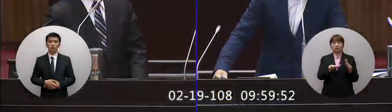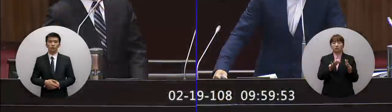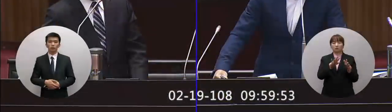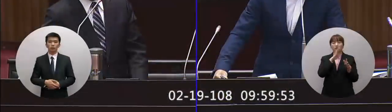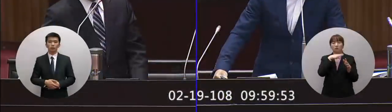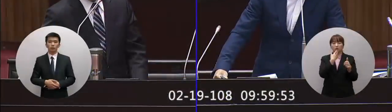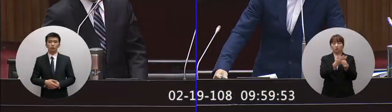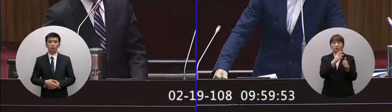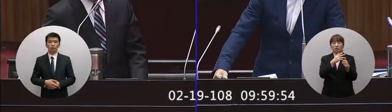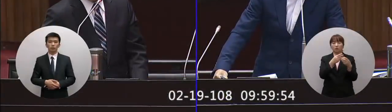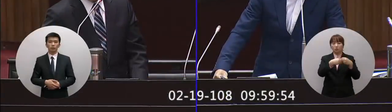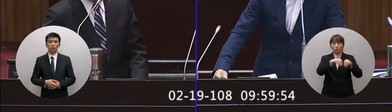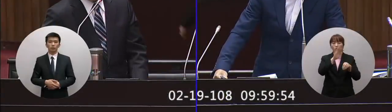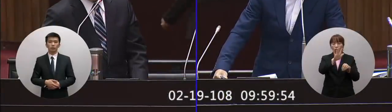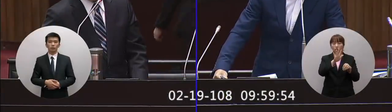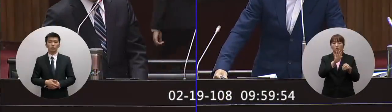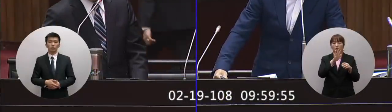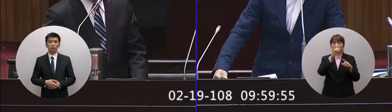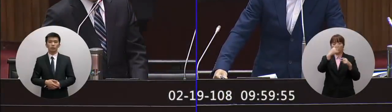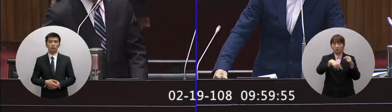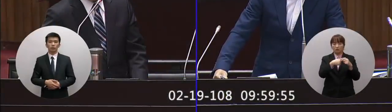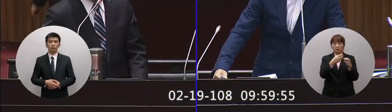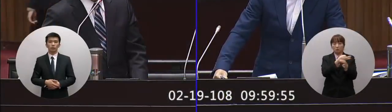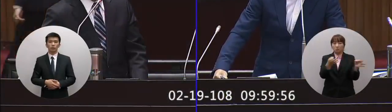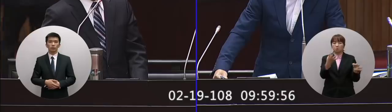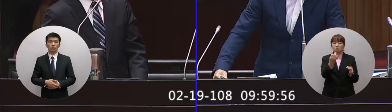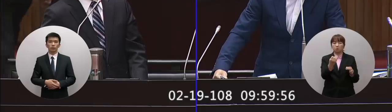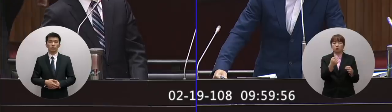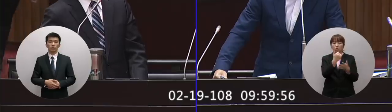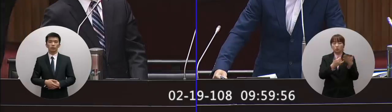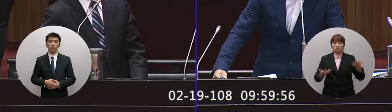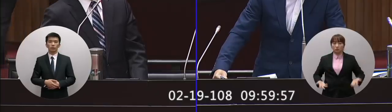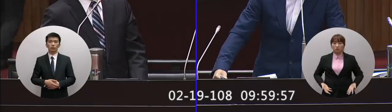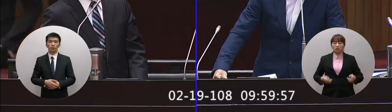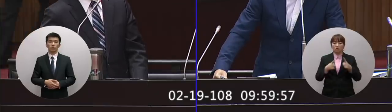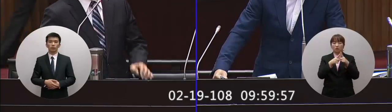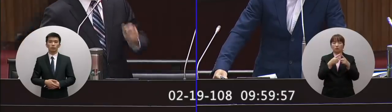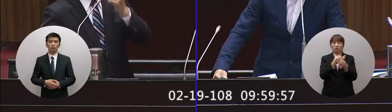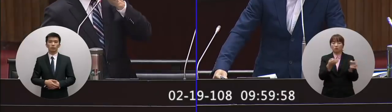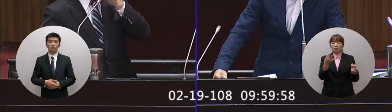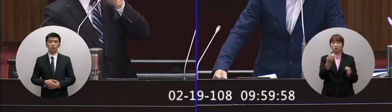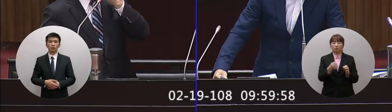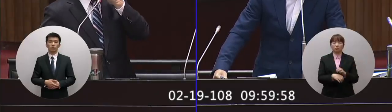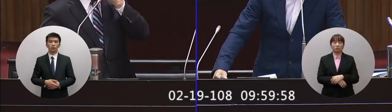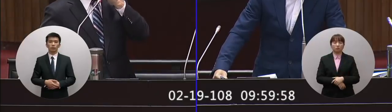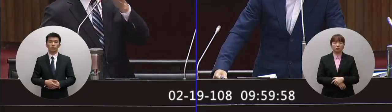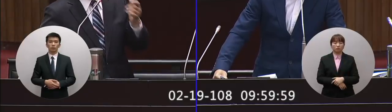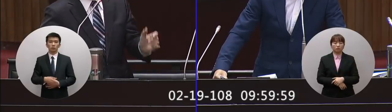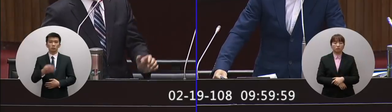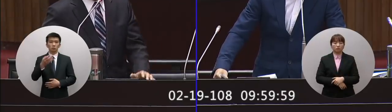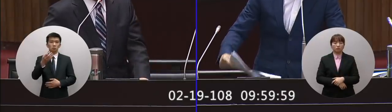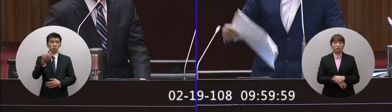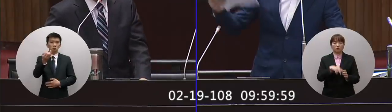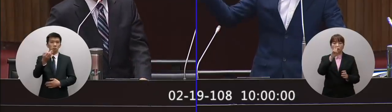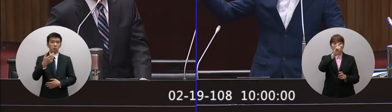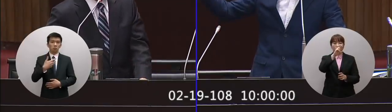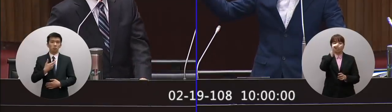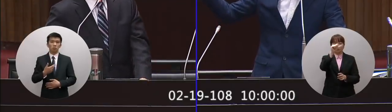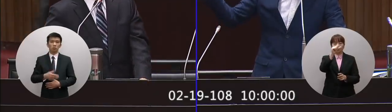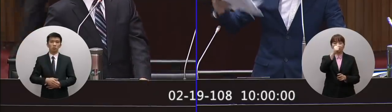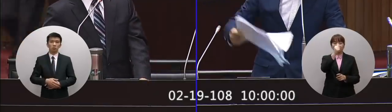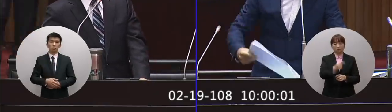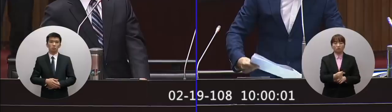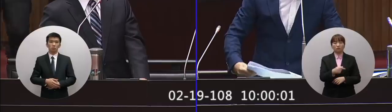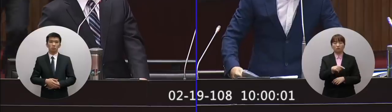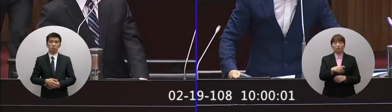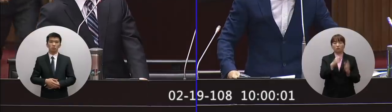虽然有个门槛，你知道年终慰问金一年要发多少吗？退休人员的 数字哦， 25亿，我这边有